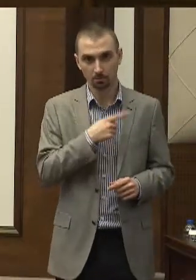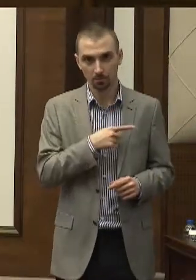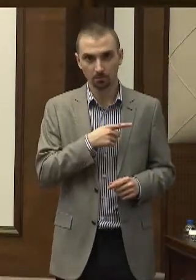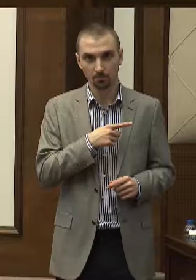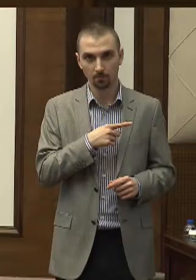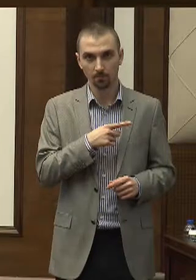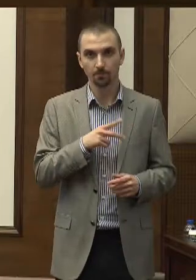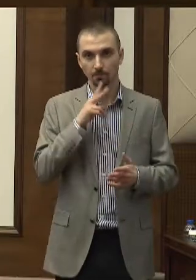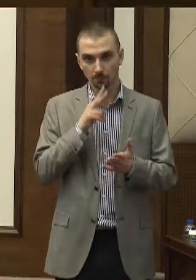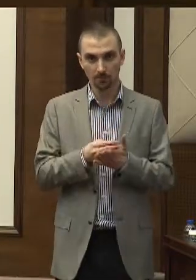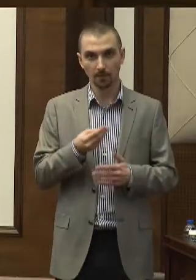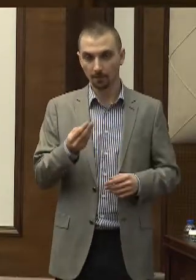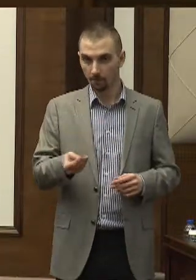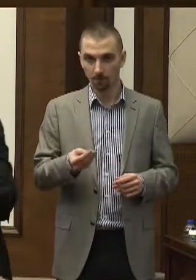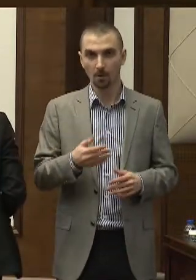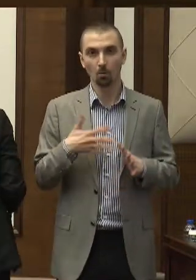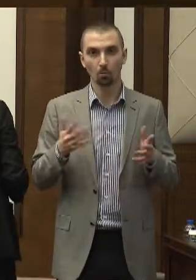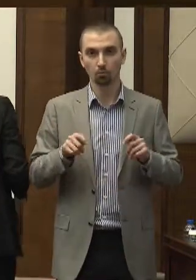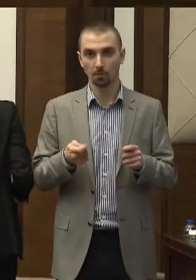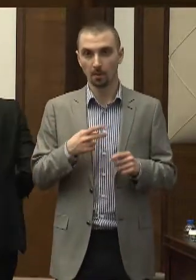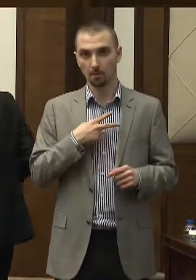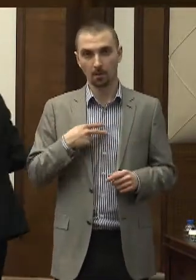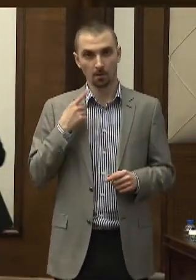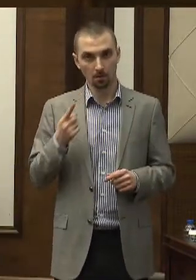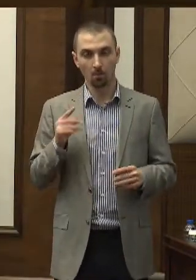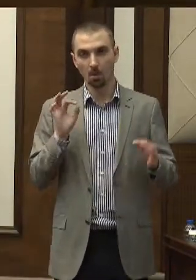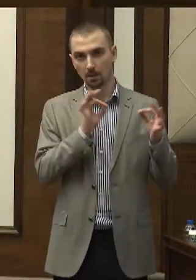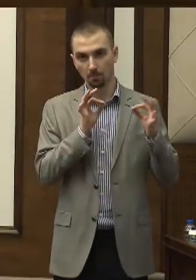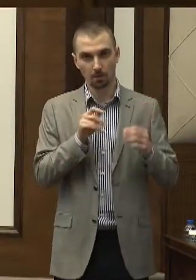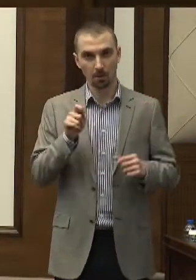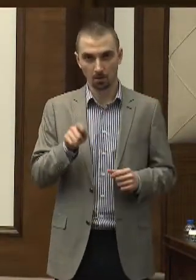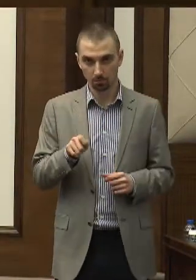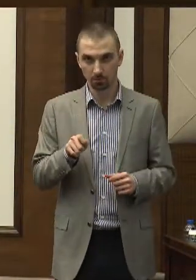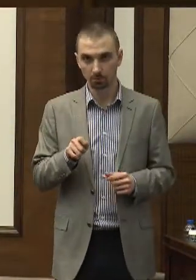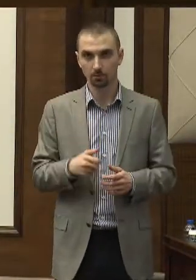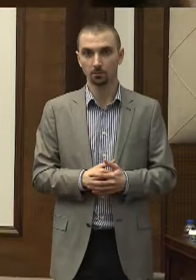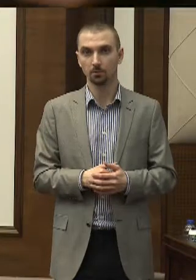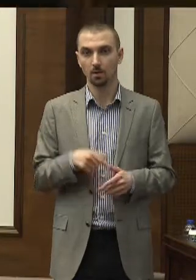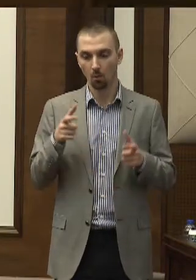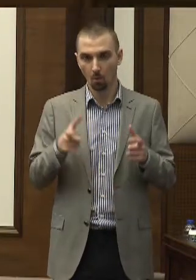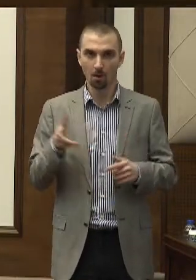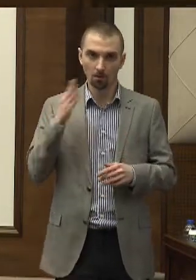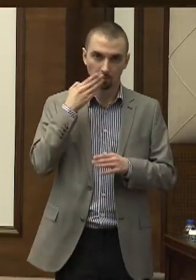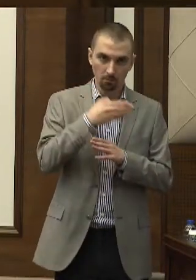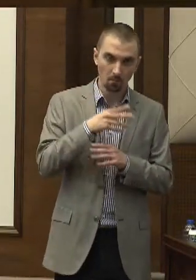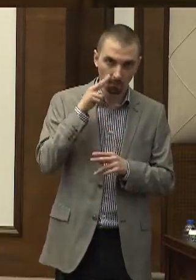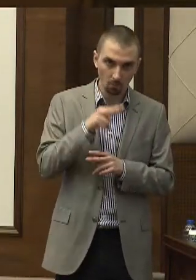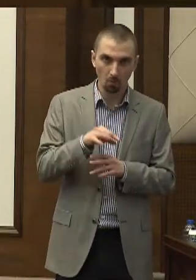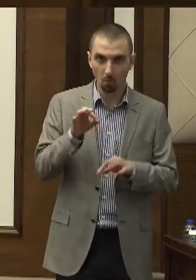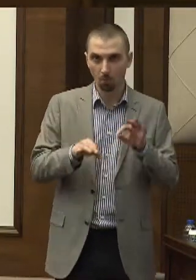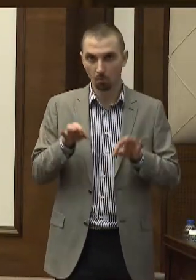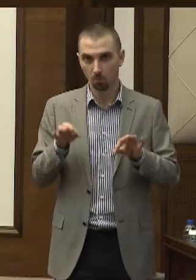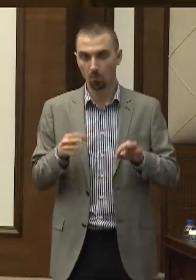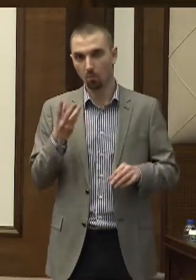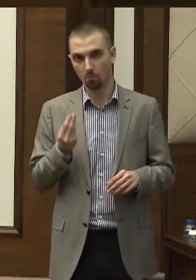talimat verecekti. Büyükçekmece Belediyesi'nden irtibat sağlayacaklardı. O yeri görülecekti. Hiç kimse bize